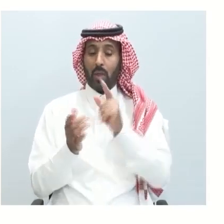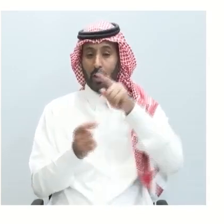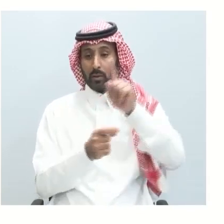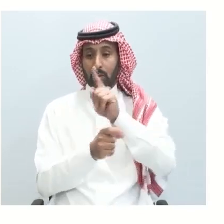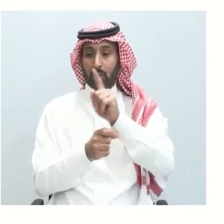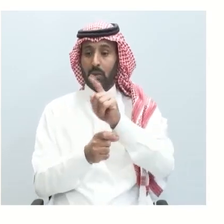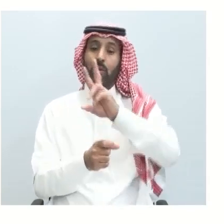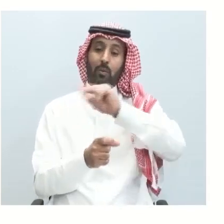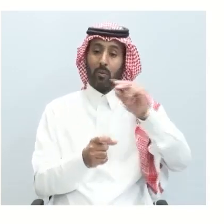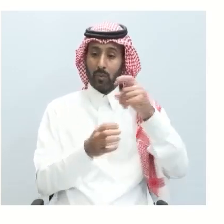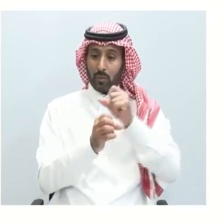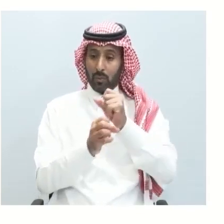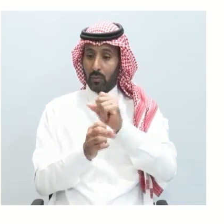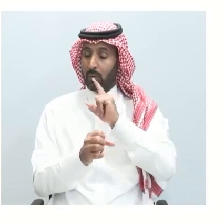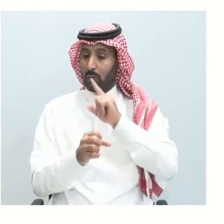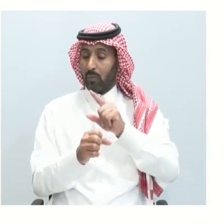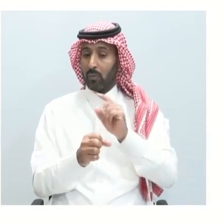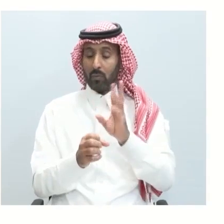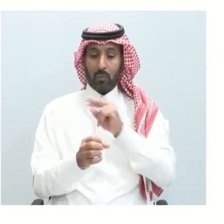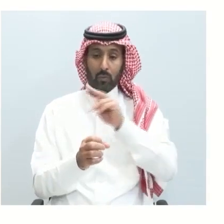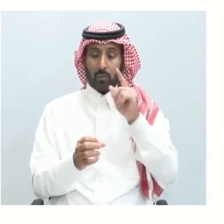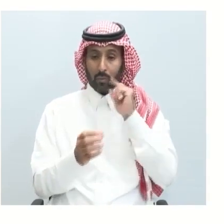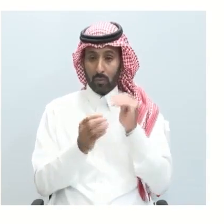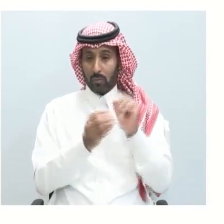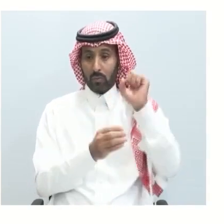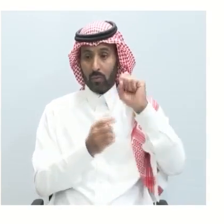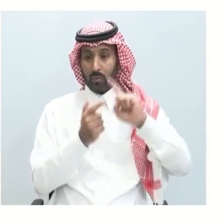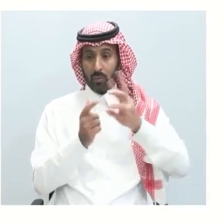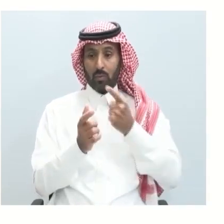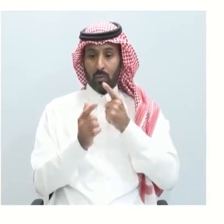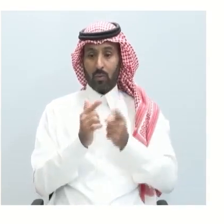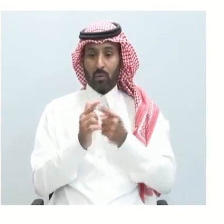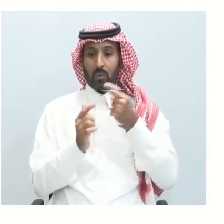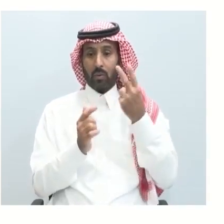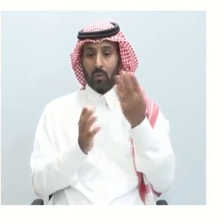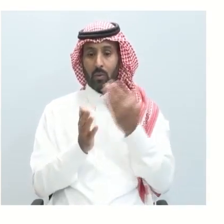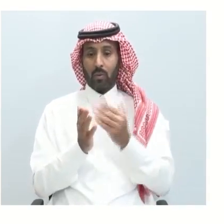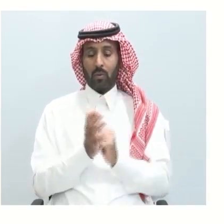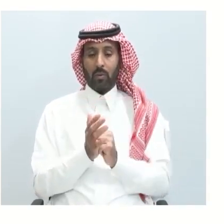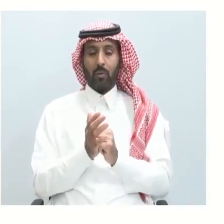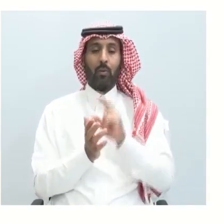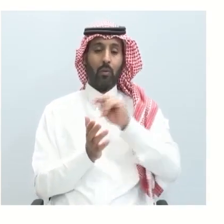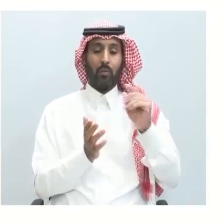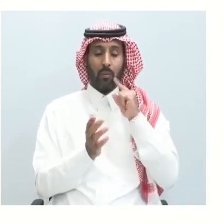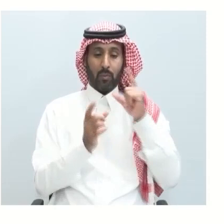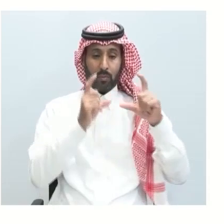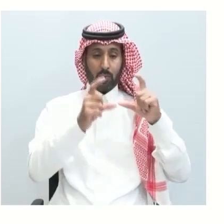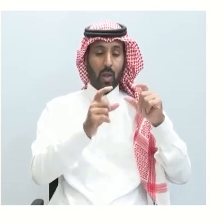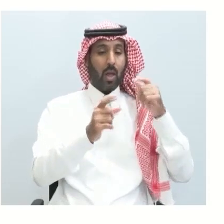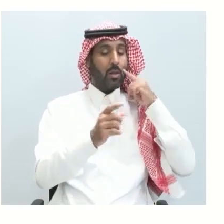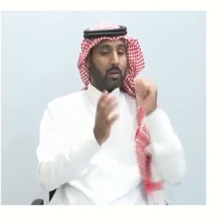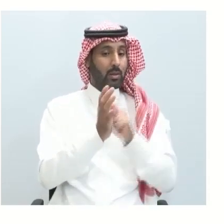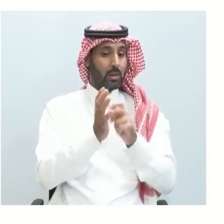هو متجانس هل هناك معاملات نعم في النواتج يوجد فيه معاملات اذا سنكتب القانون